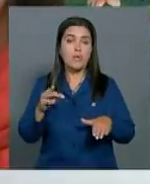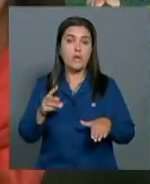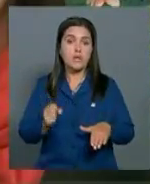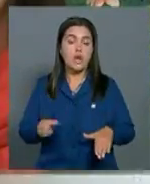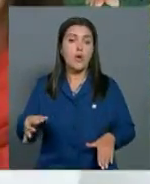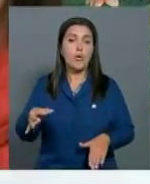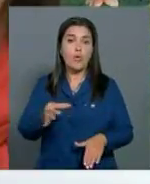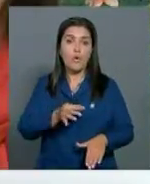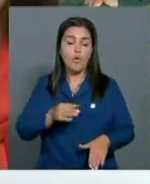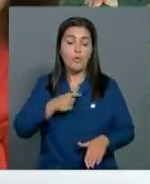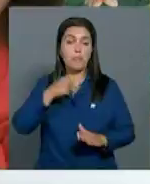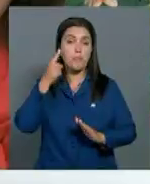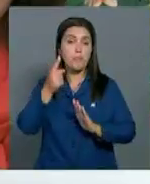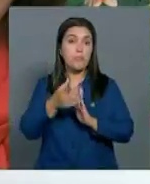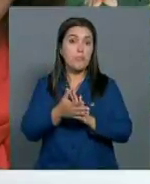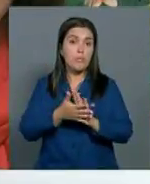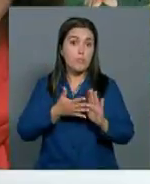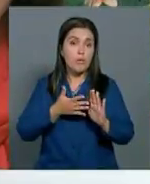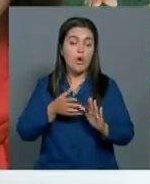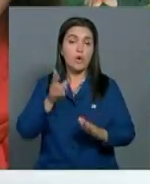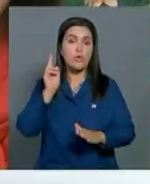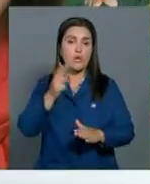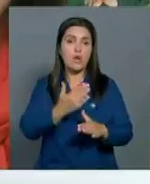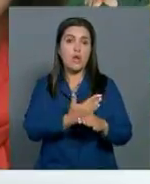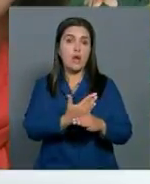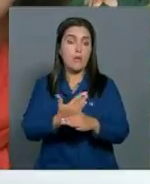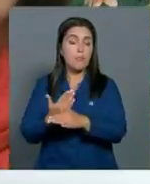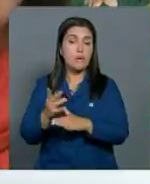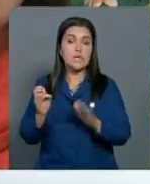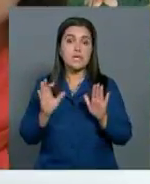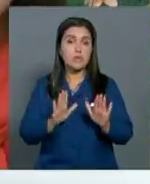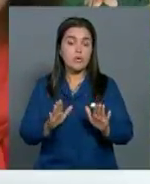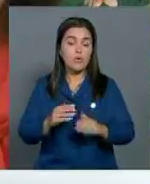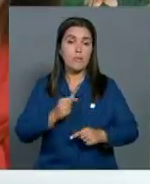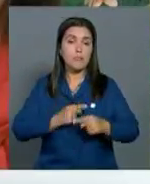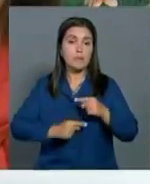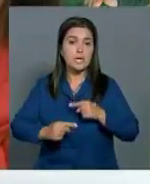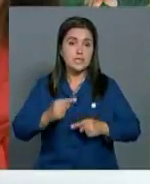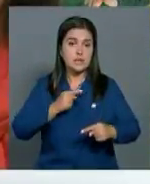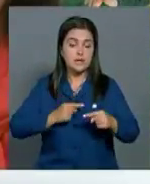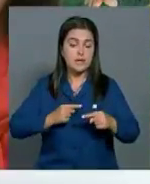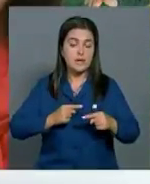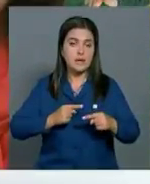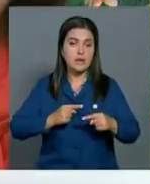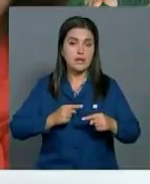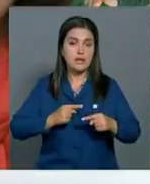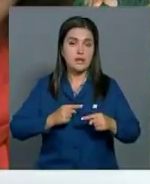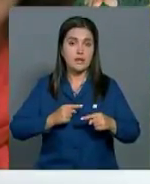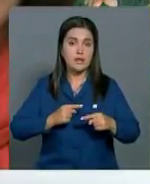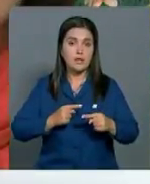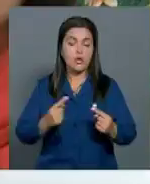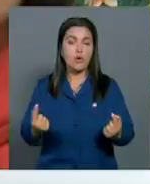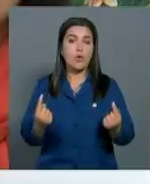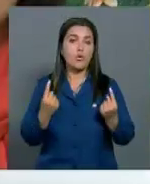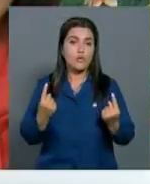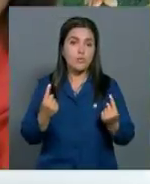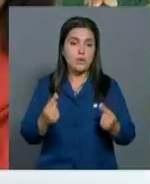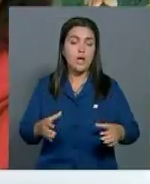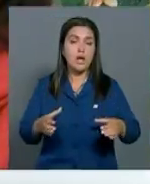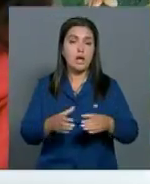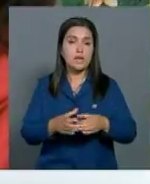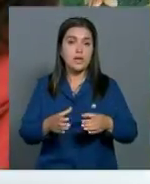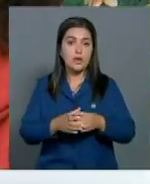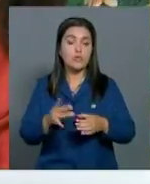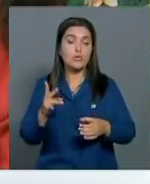мы поняли, что благотворителями являются не только предприниматели, бизнесмены, крупные какие-то